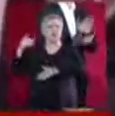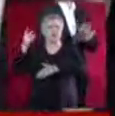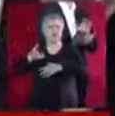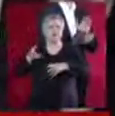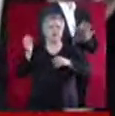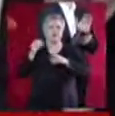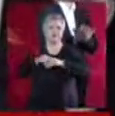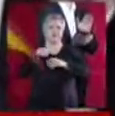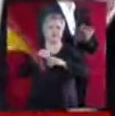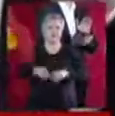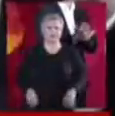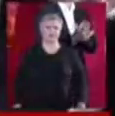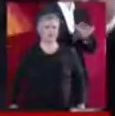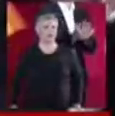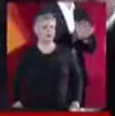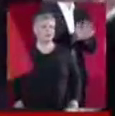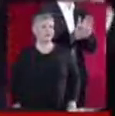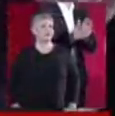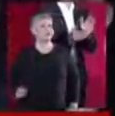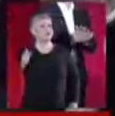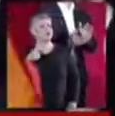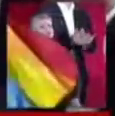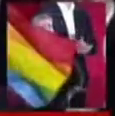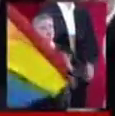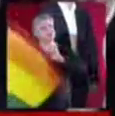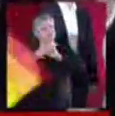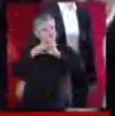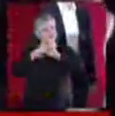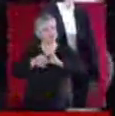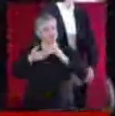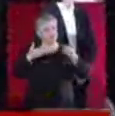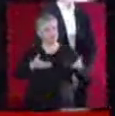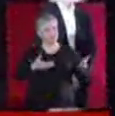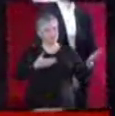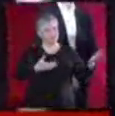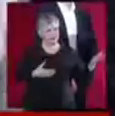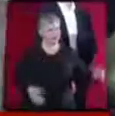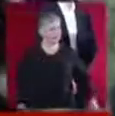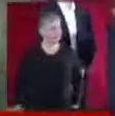χώρο καταξιωμένη ξαναγυρίζει της είναι εδώ μαζί μας